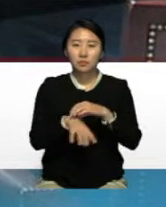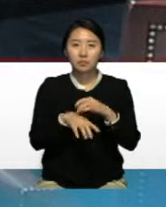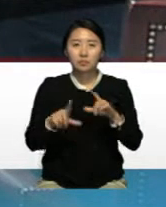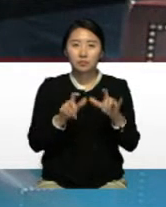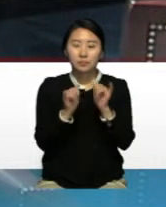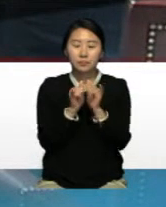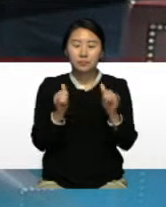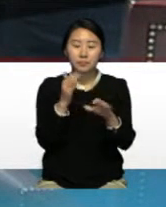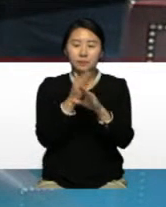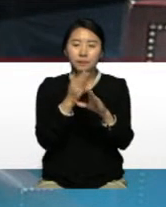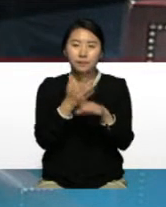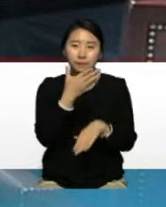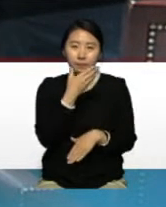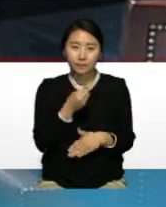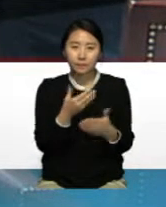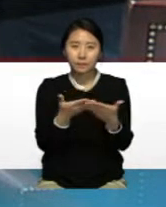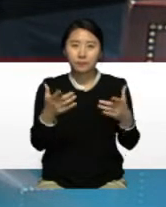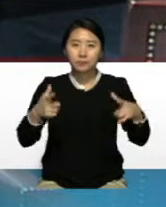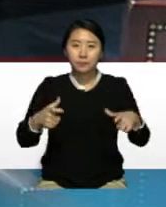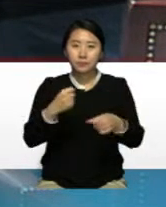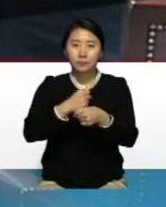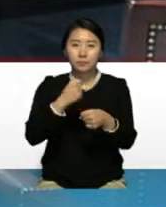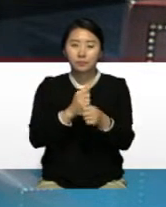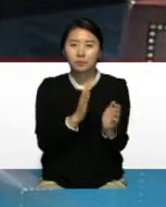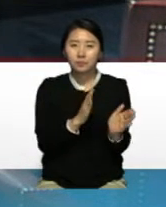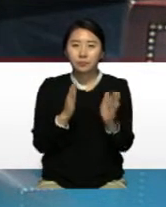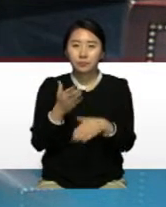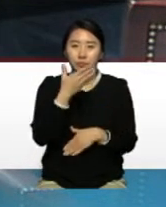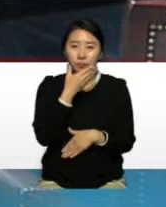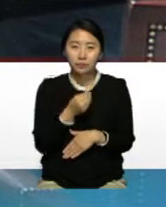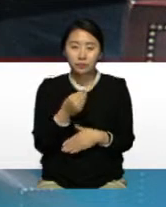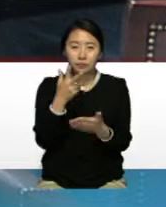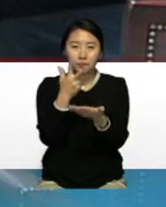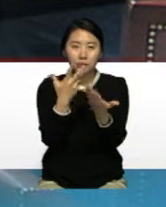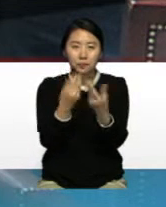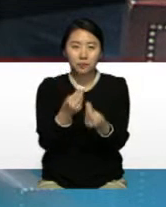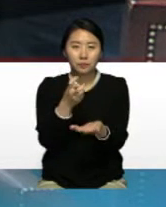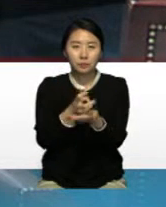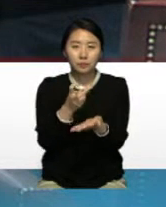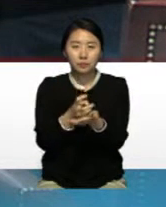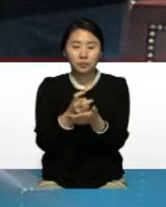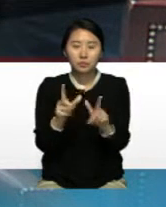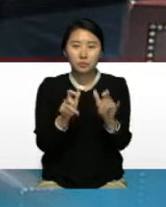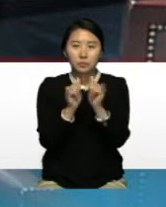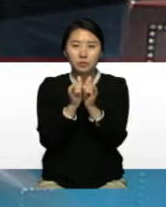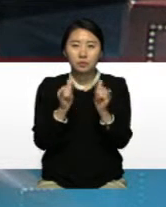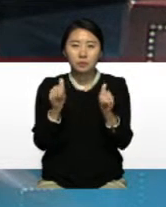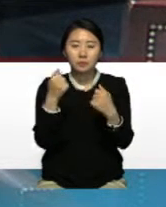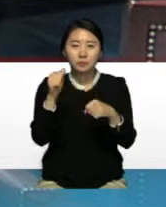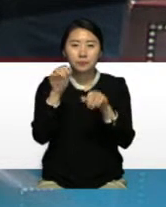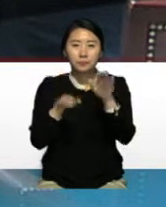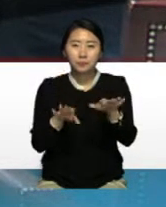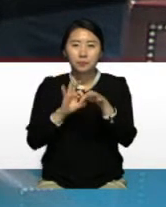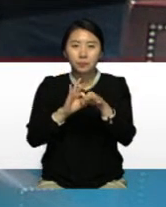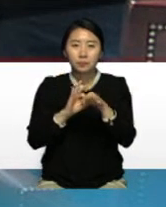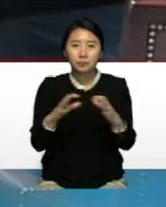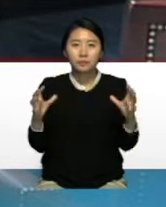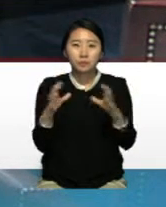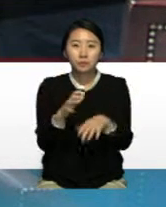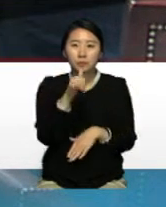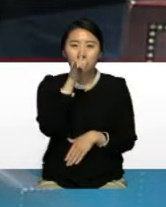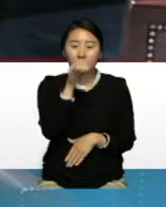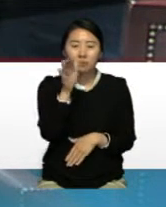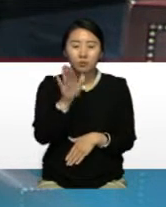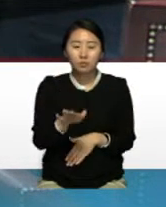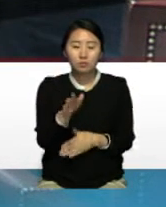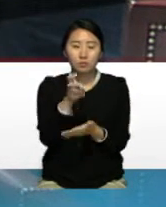종로구민들이 추측이 돼 행복한 구를 만들겠다며 준비한 행복조례. 주민발이라는 점에서 관심을 모았는데요.